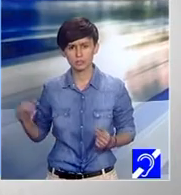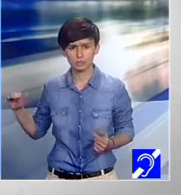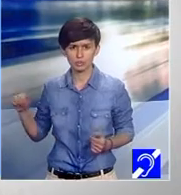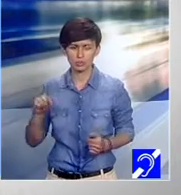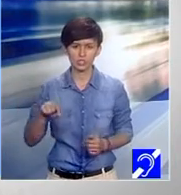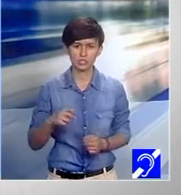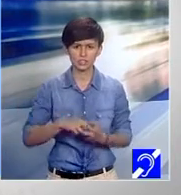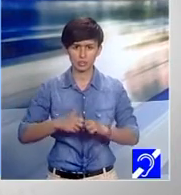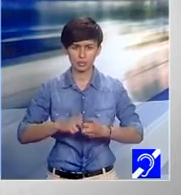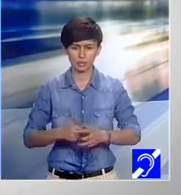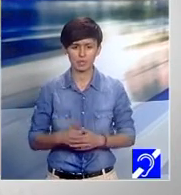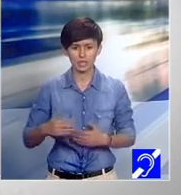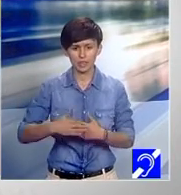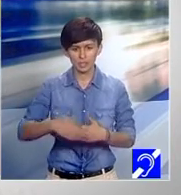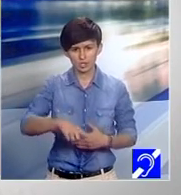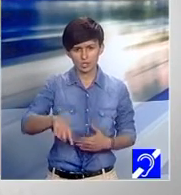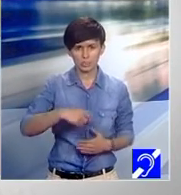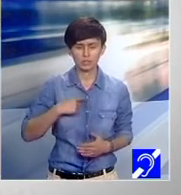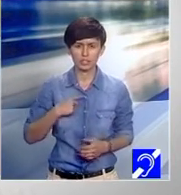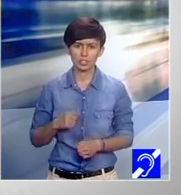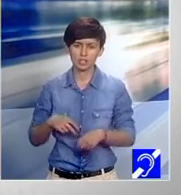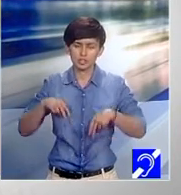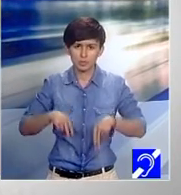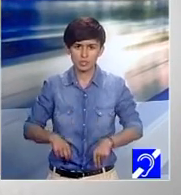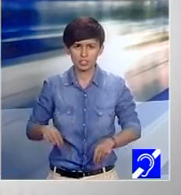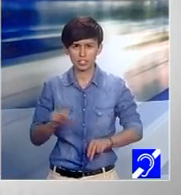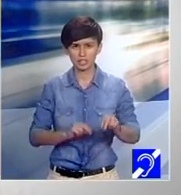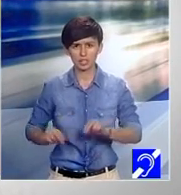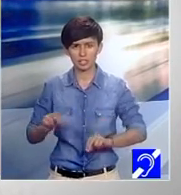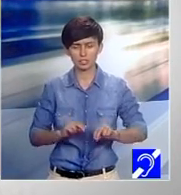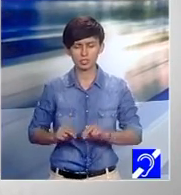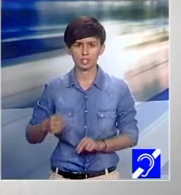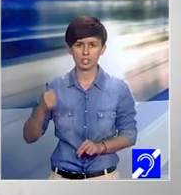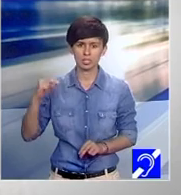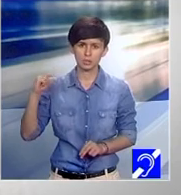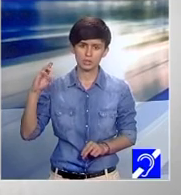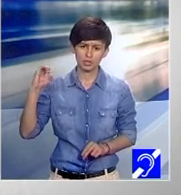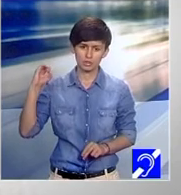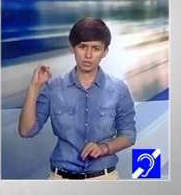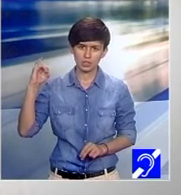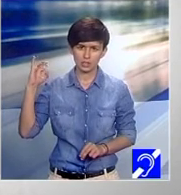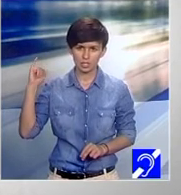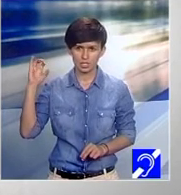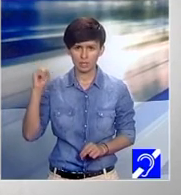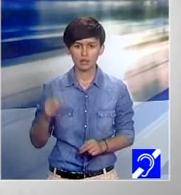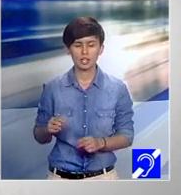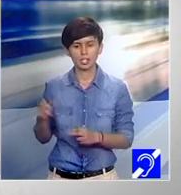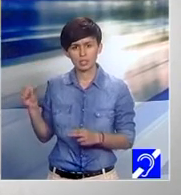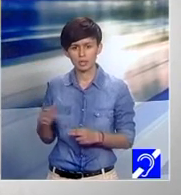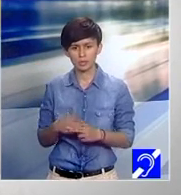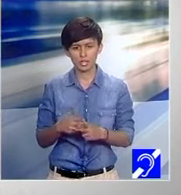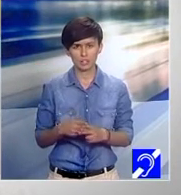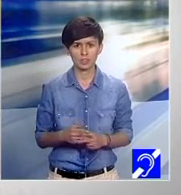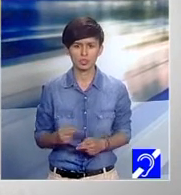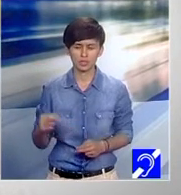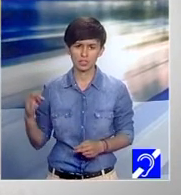Alături de noi este doamna Laura Petreuș, președinte al Asociației Aproteica a bolnavilor de fenilcetonurie, împreună cu doamna